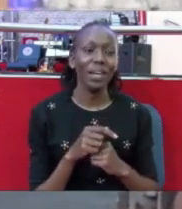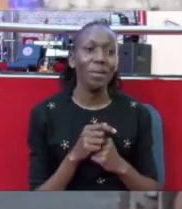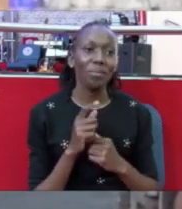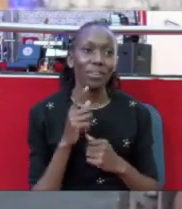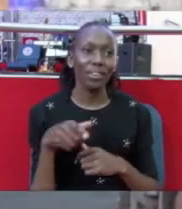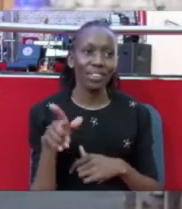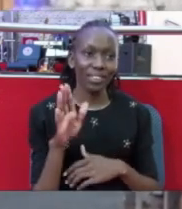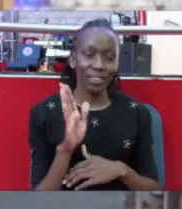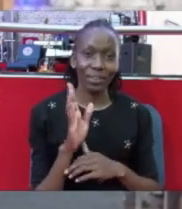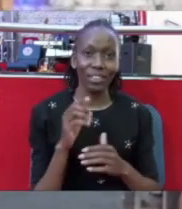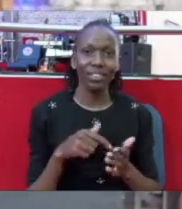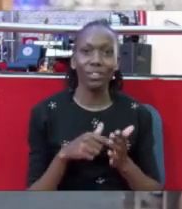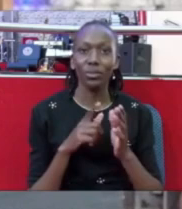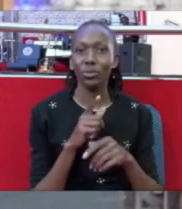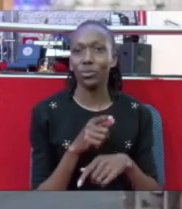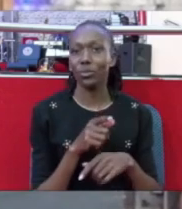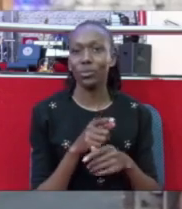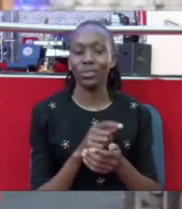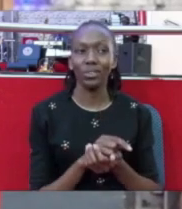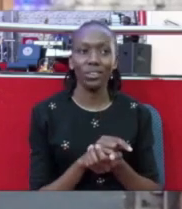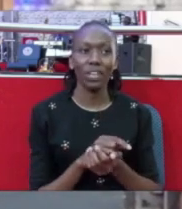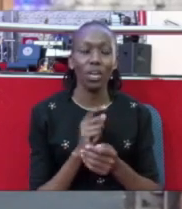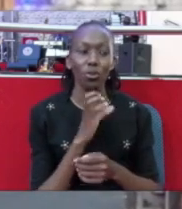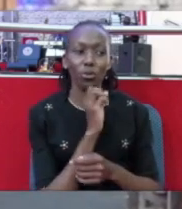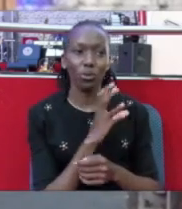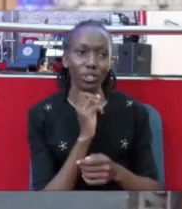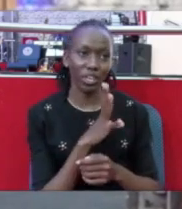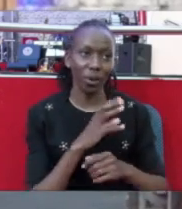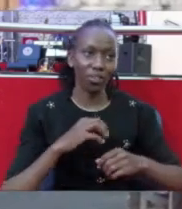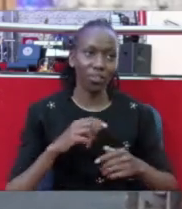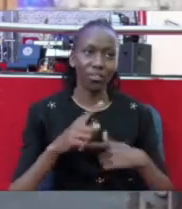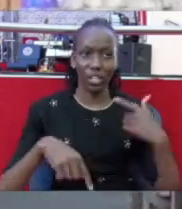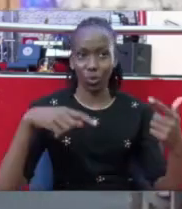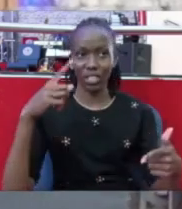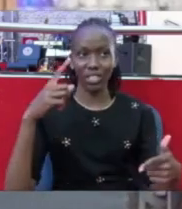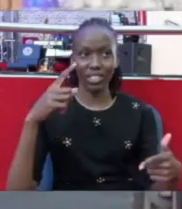Ukaweze kumtukuza. And you shout a shout of victory. Ili ukaweze